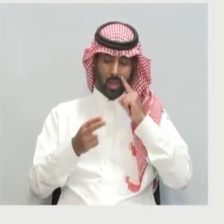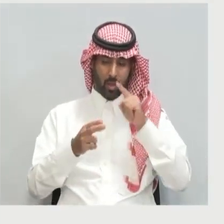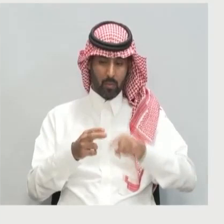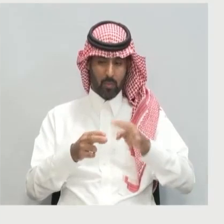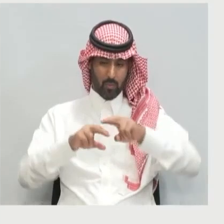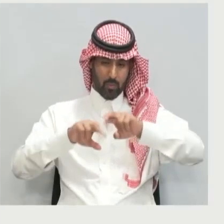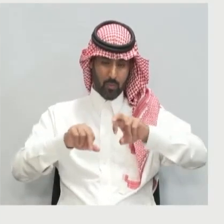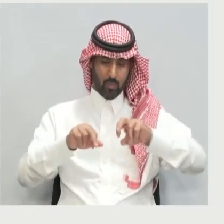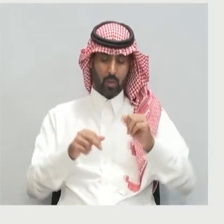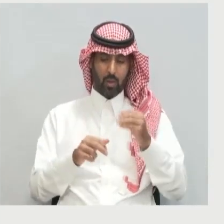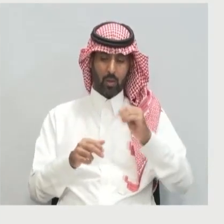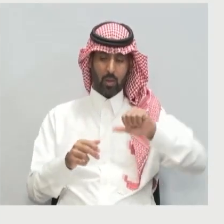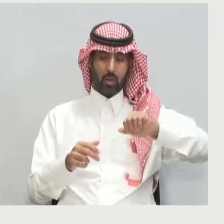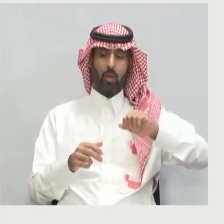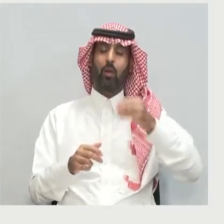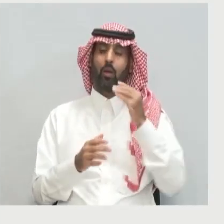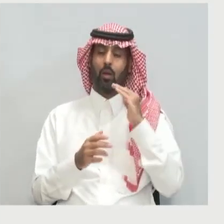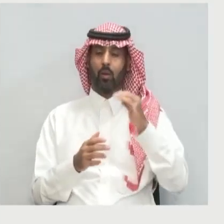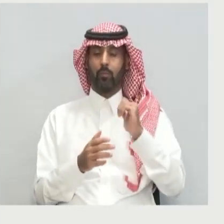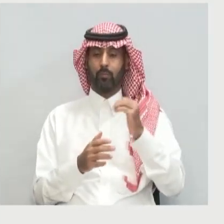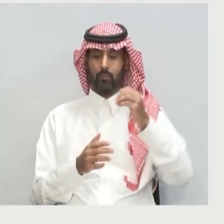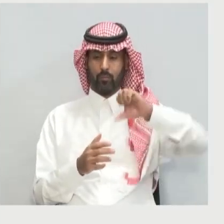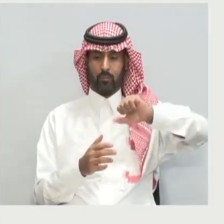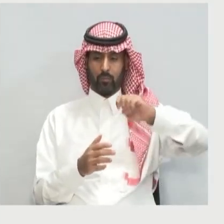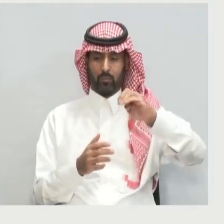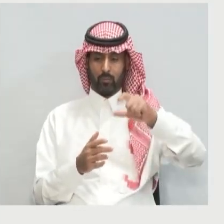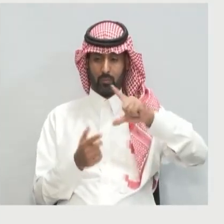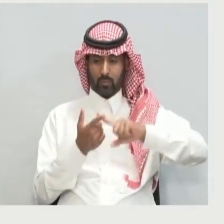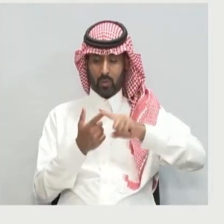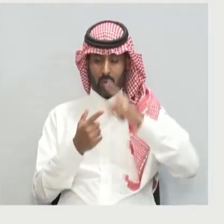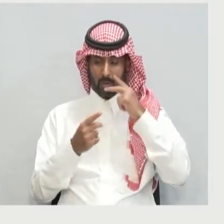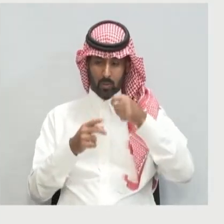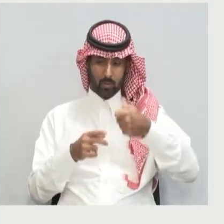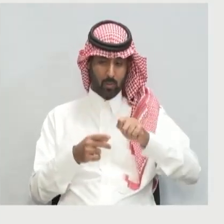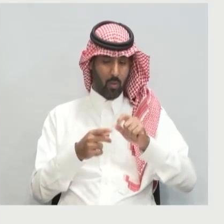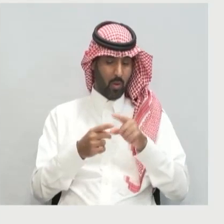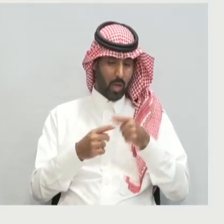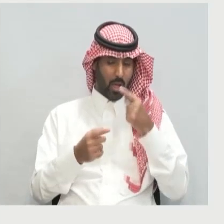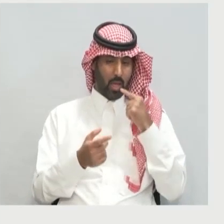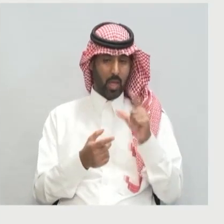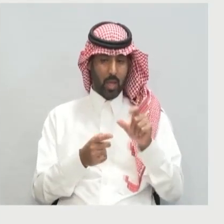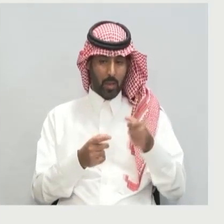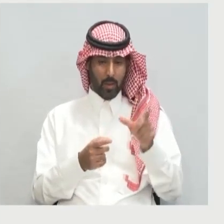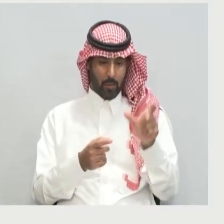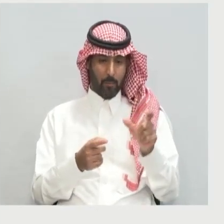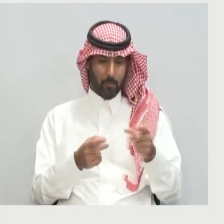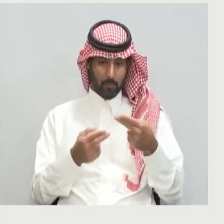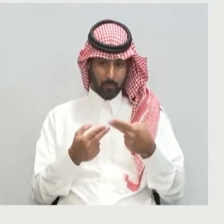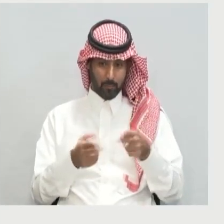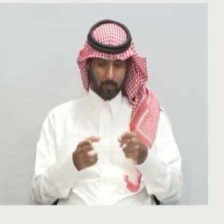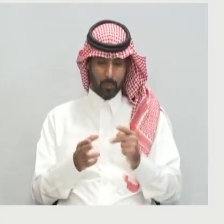المختلفه واكتب الكلمات المفتاحيه المناسبه لجعل بحثك اكثر دقه